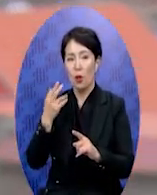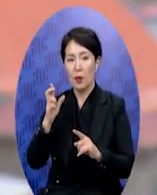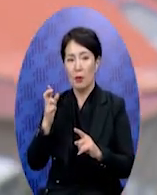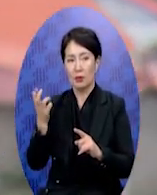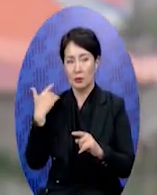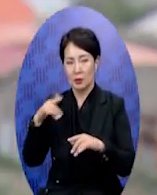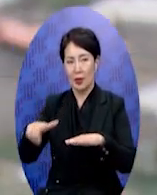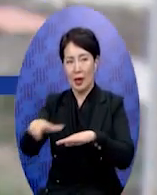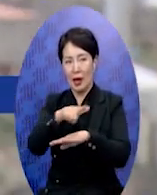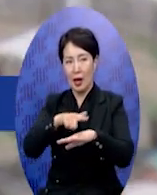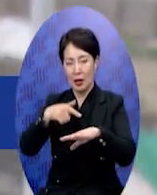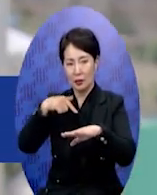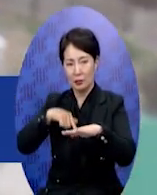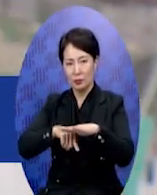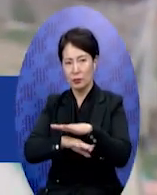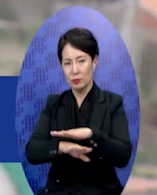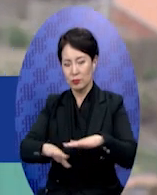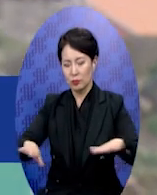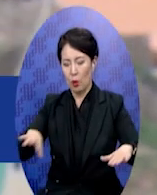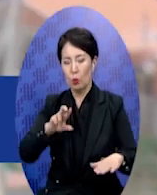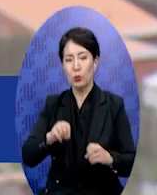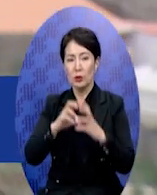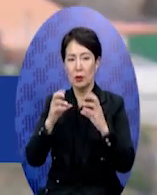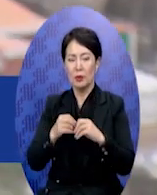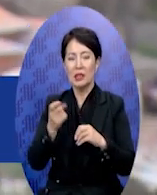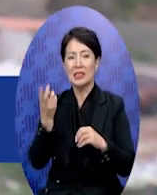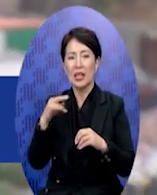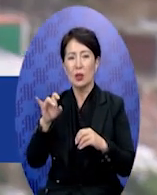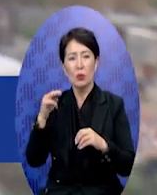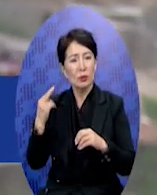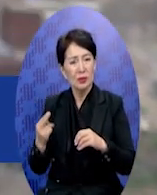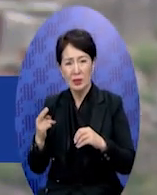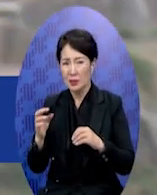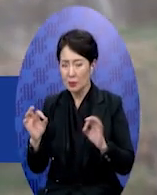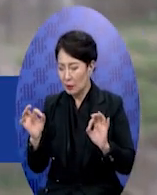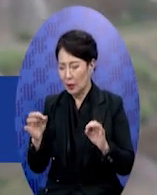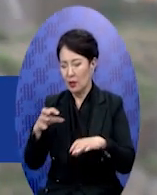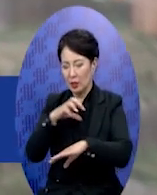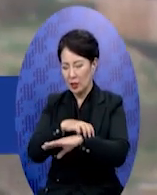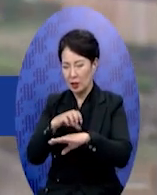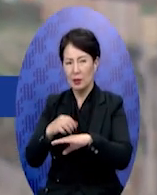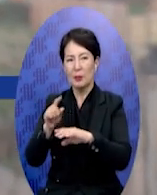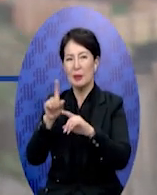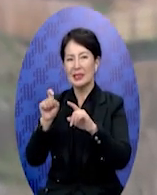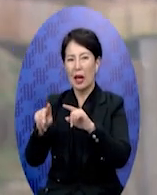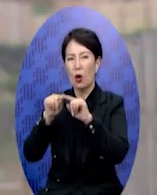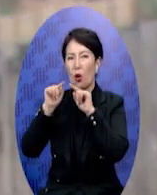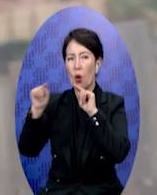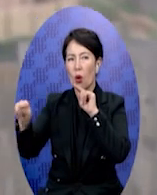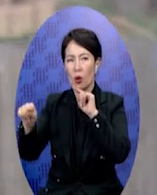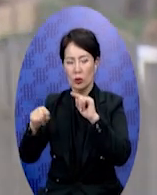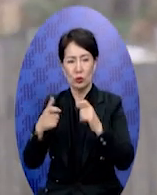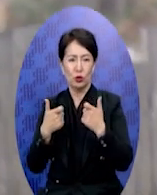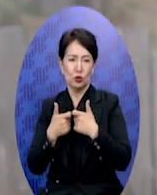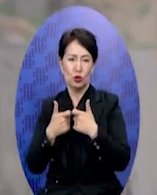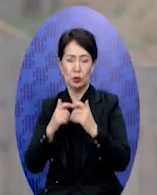газар доорх бүтээн байгуулалт буюу дид бүтцийн шугам хоолоо хүрээгүй хэсэгт өөрөөр хэлбэл гэр хорооллын захын хэсгүүдэд тохлог амьны